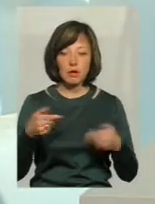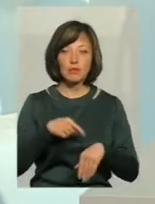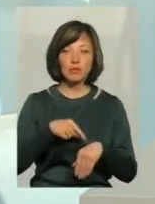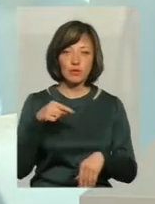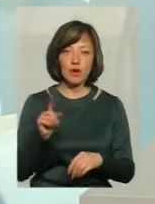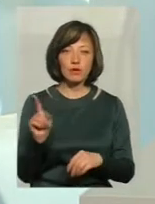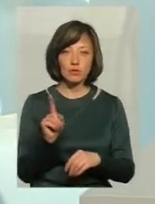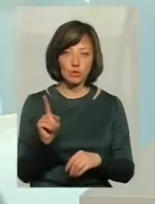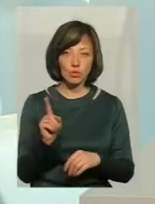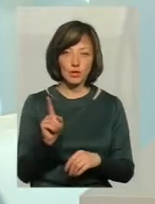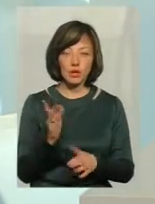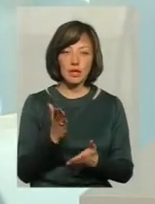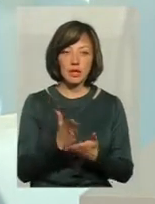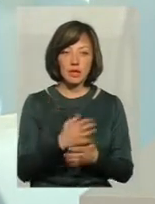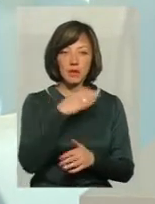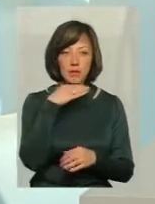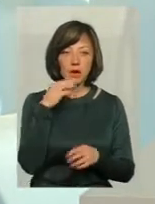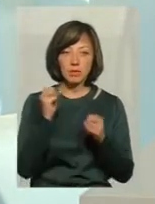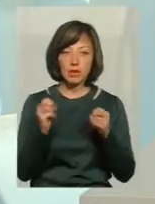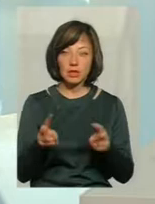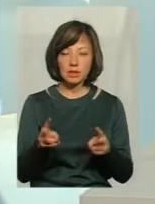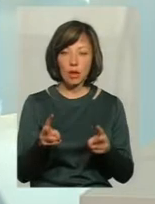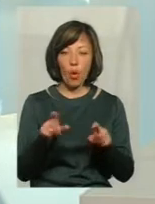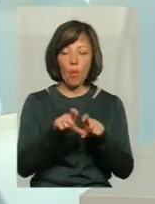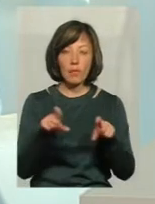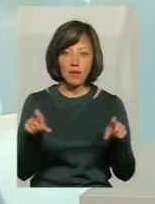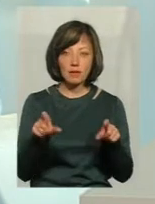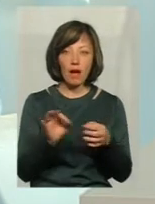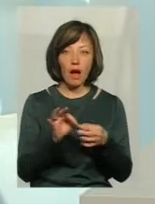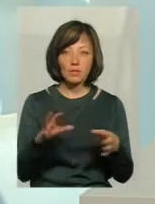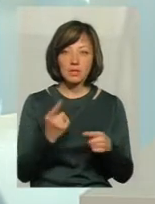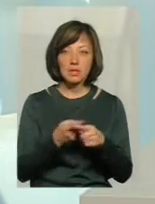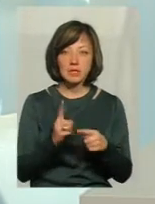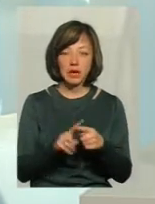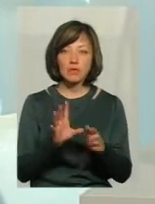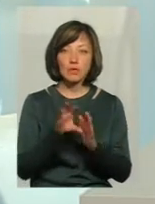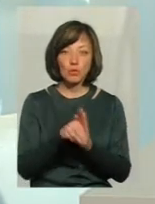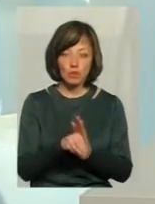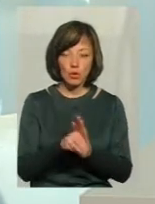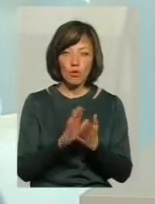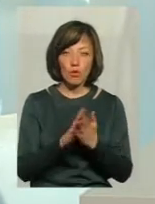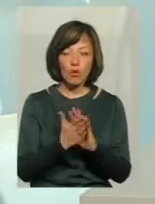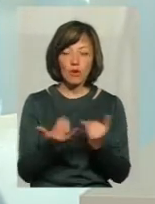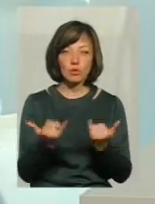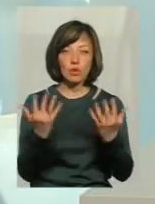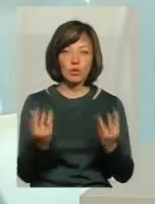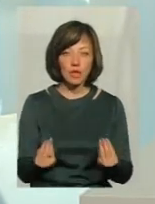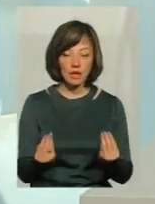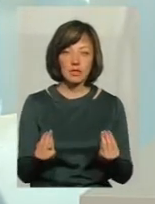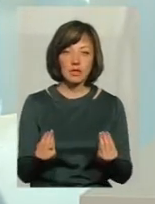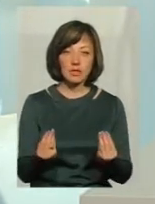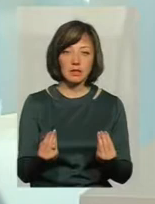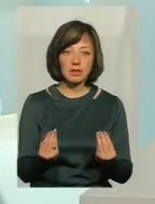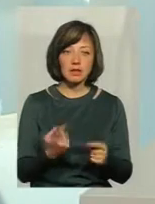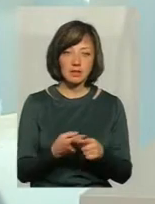що є багато ризиків. Тобто, ну, об'єкт атомний, це в тому числі в умовах сьогодення, це